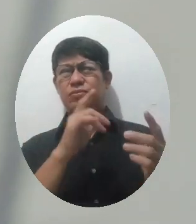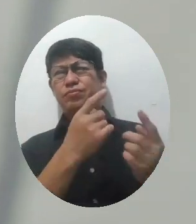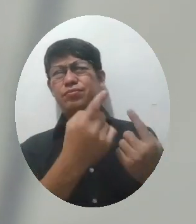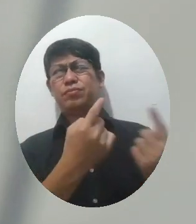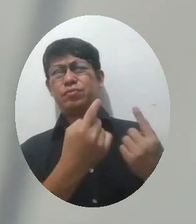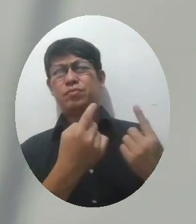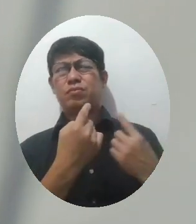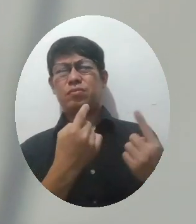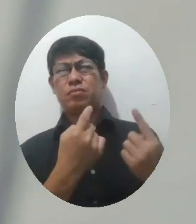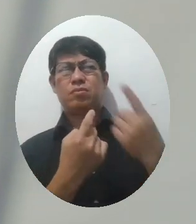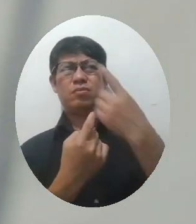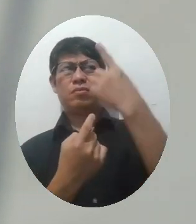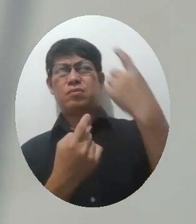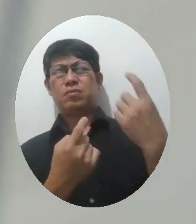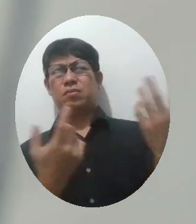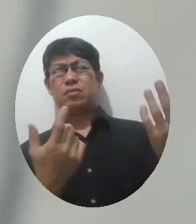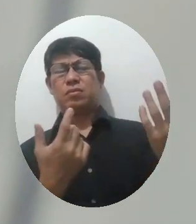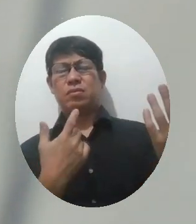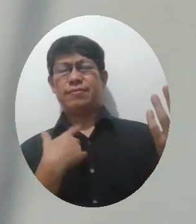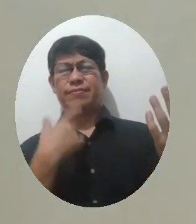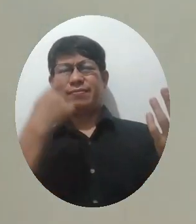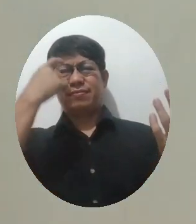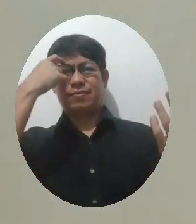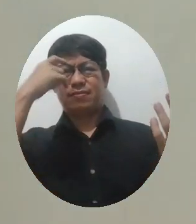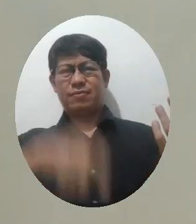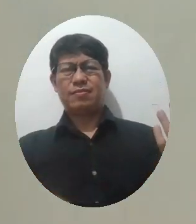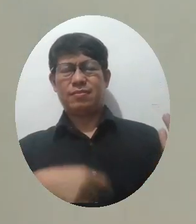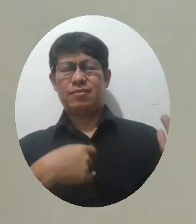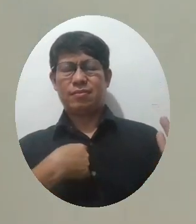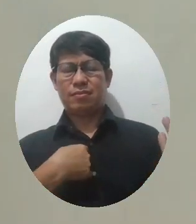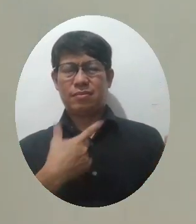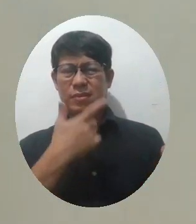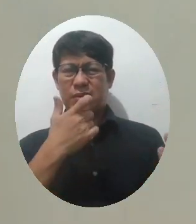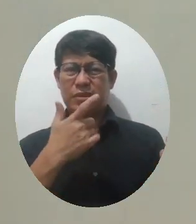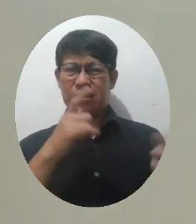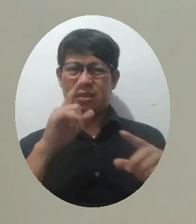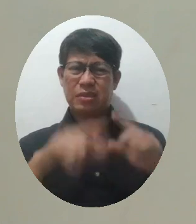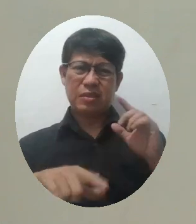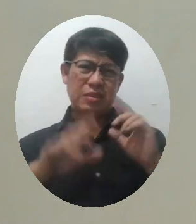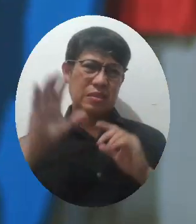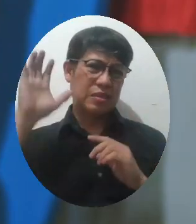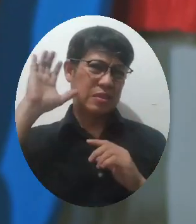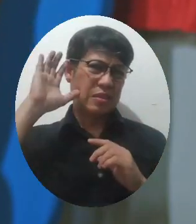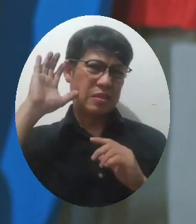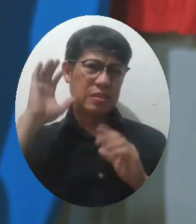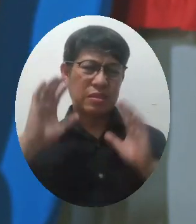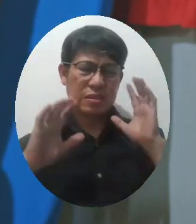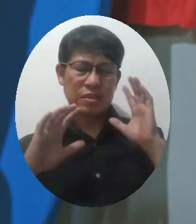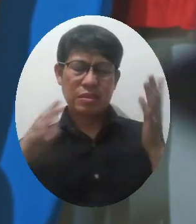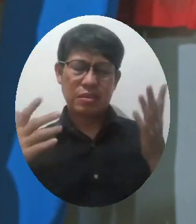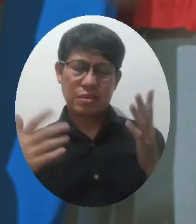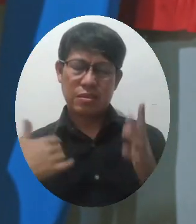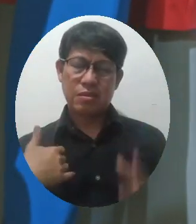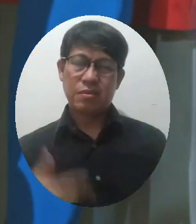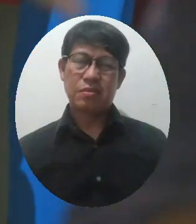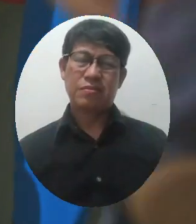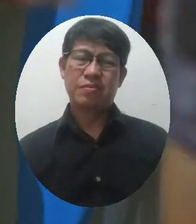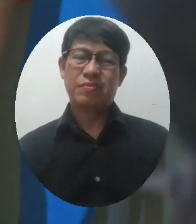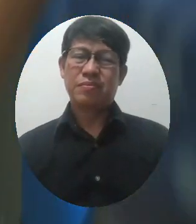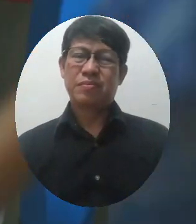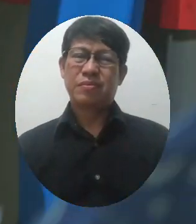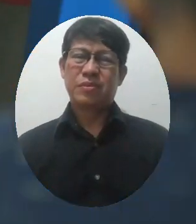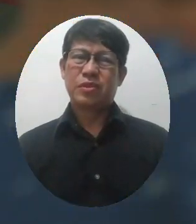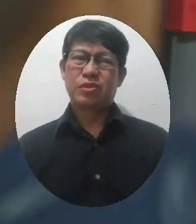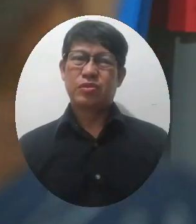sila naintindihan. Parang kahit nga sa meeting ng mga ano sa school, hindi rin ako maatin. Kasi gawa nga ng